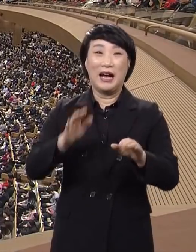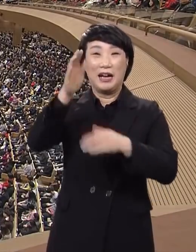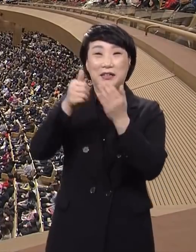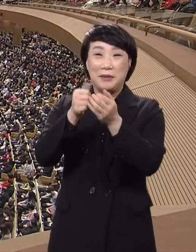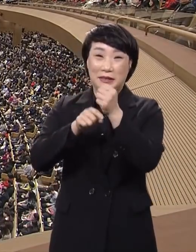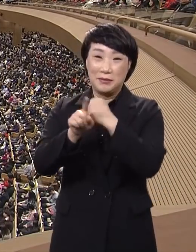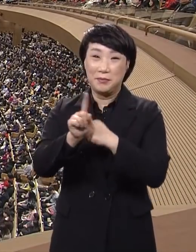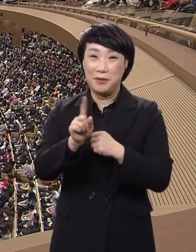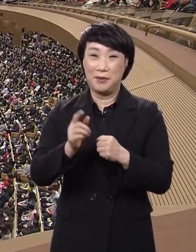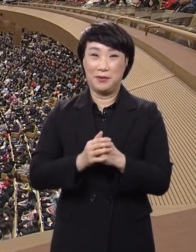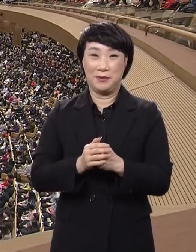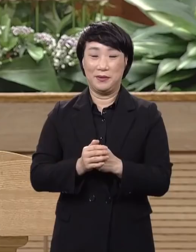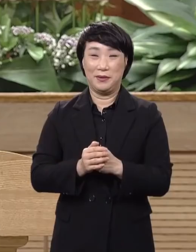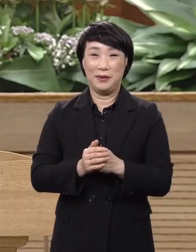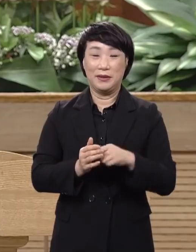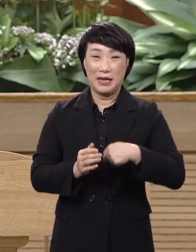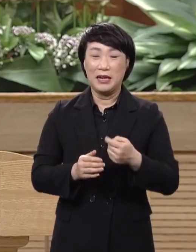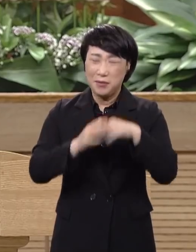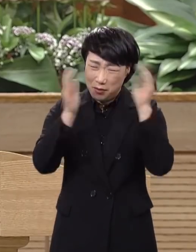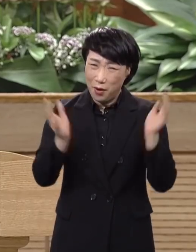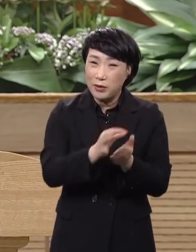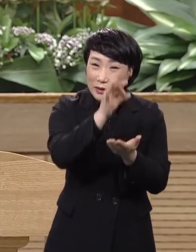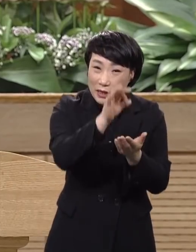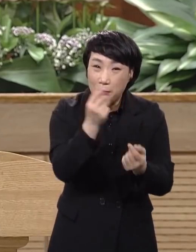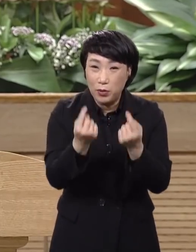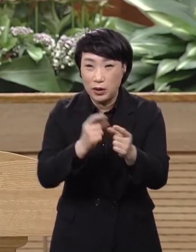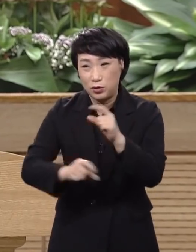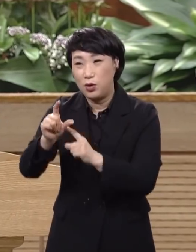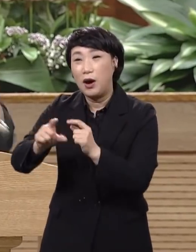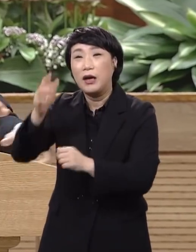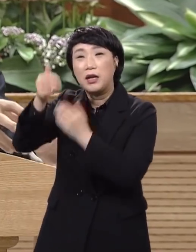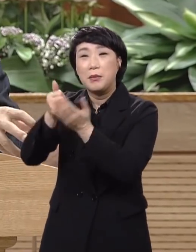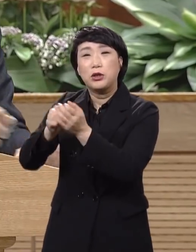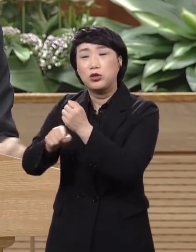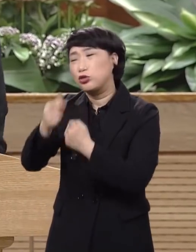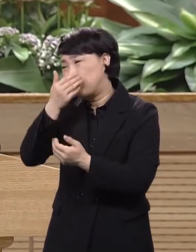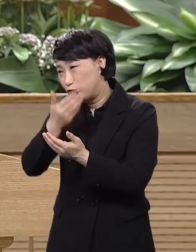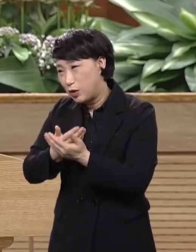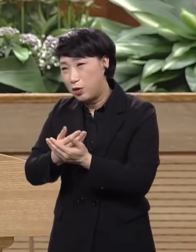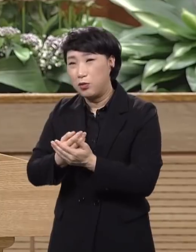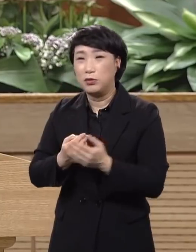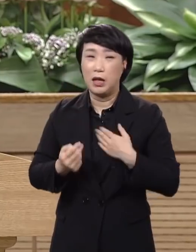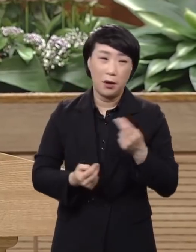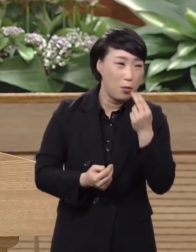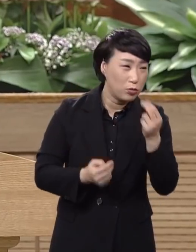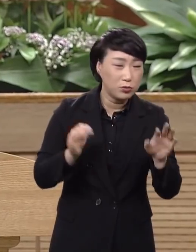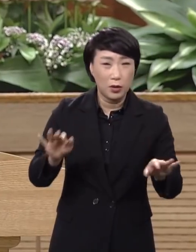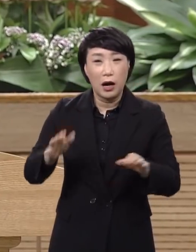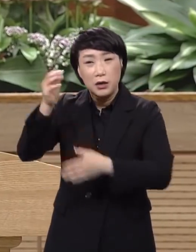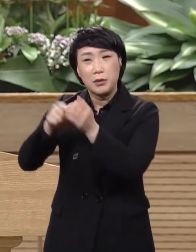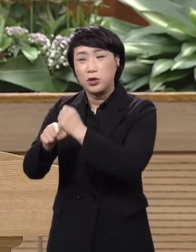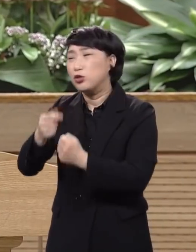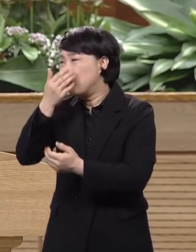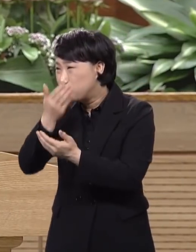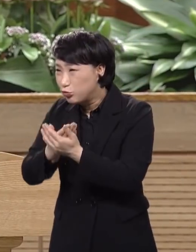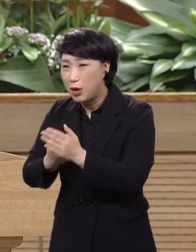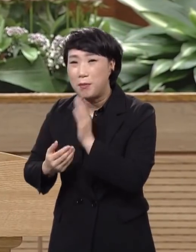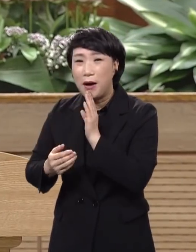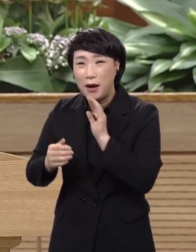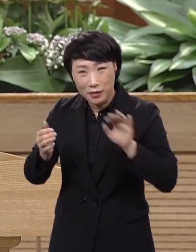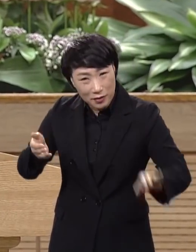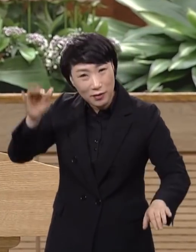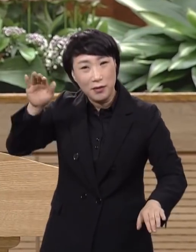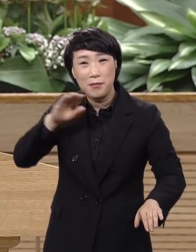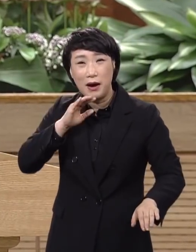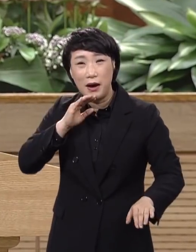하나님의 뜻은 자기 전 재산보다 크고 목숨보다 크기에 크기에 오늘 이 시대에